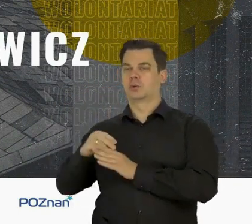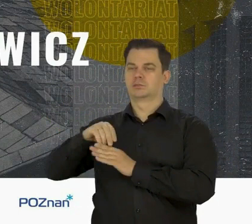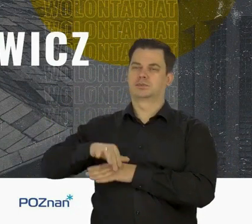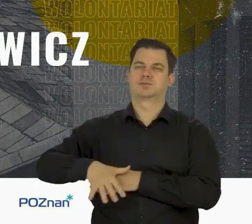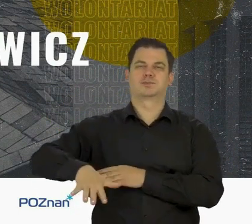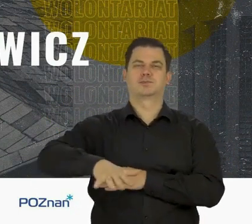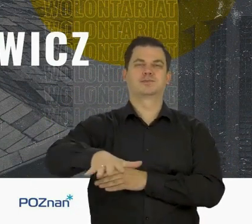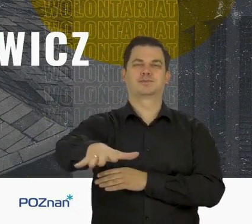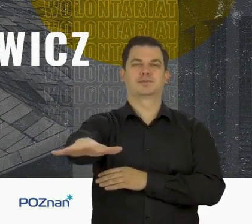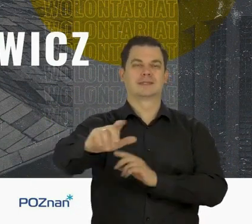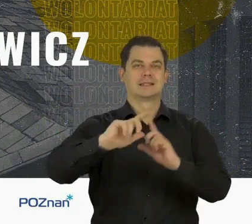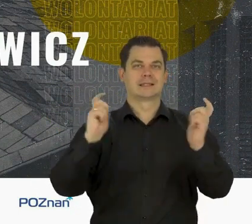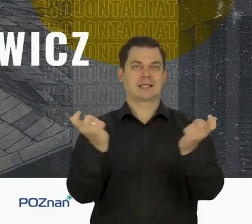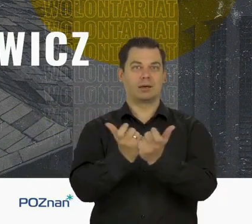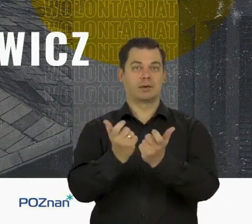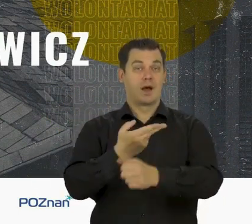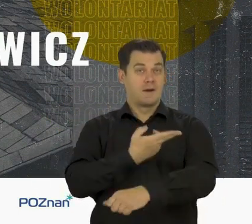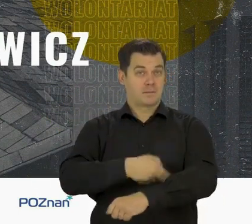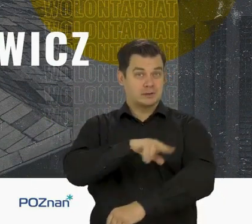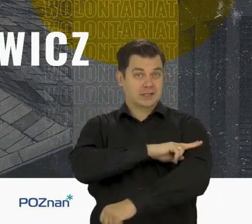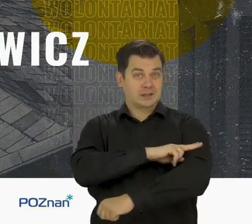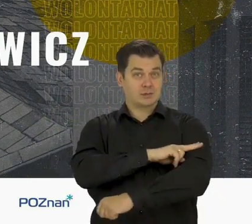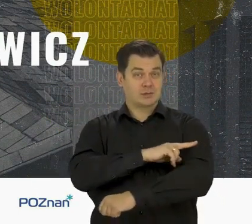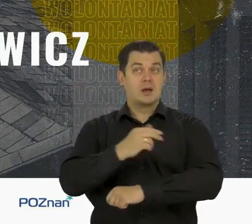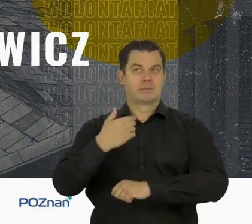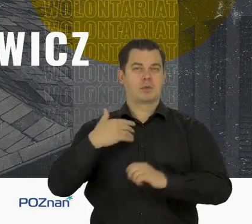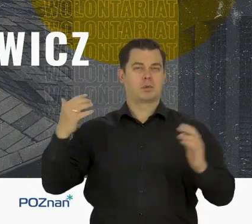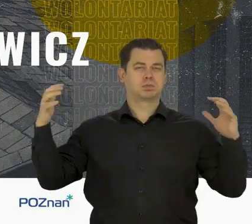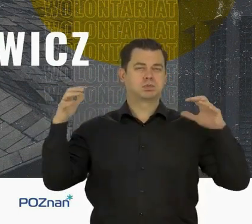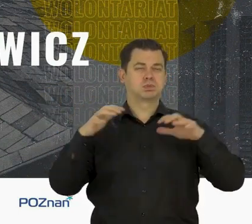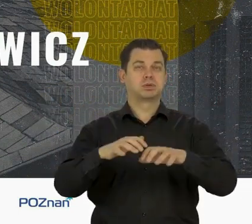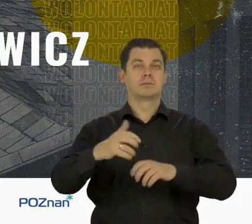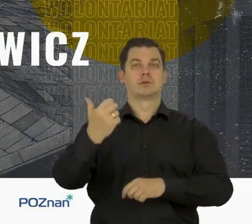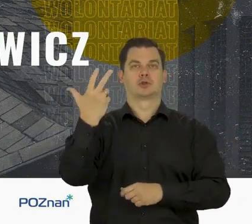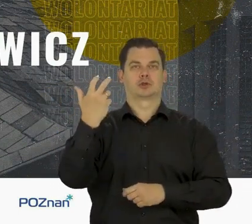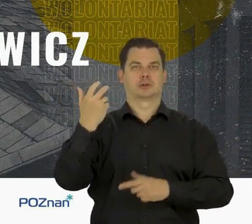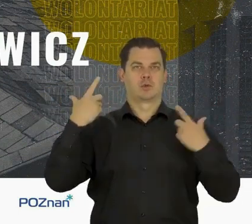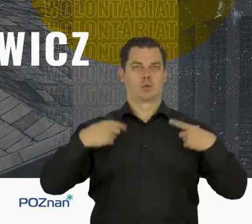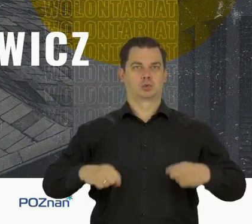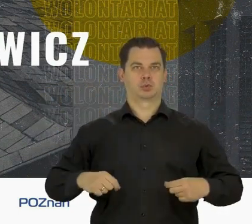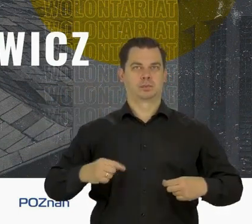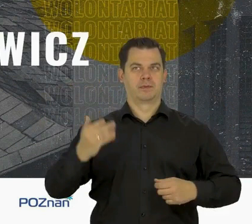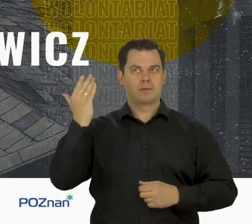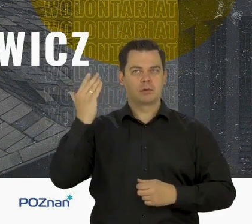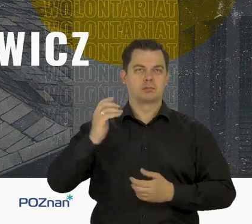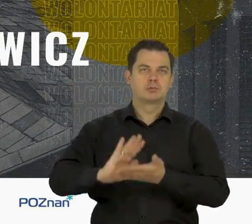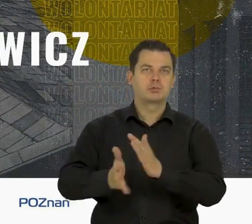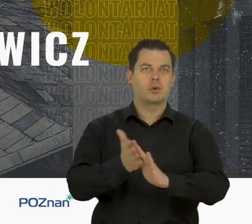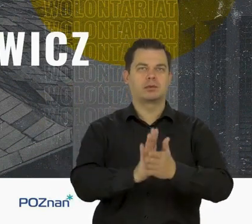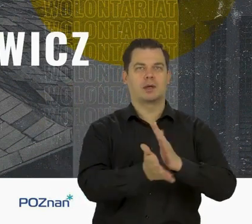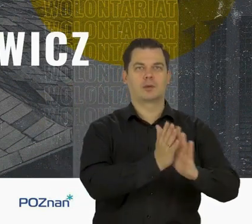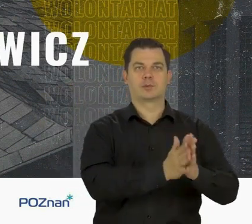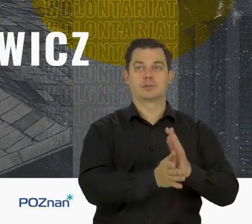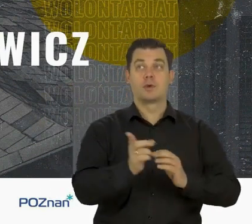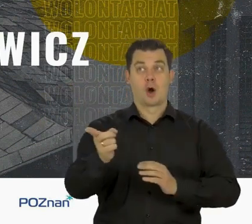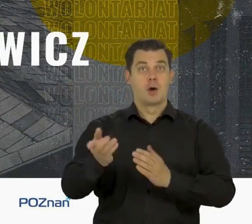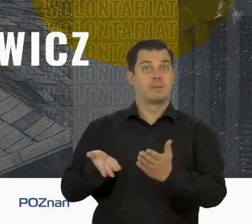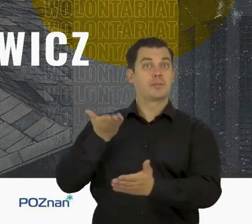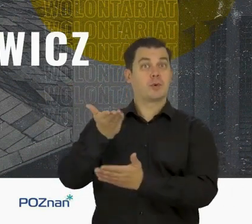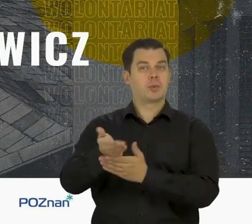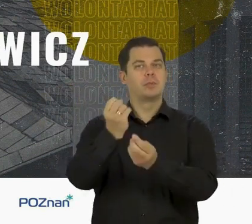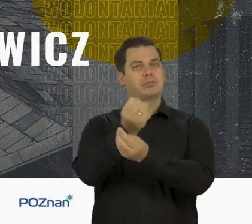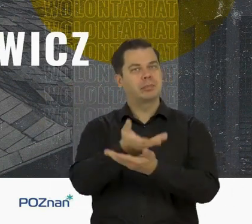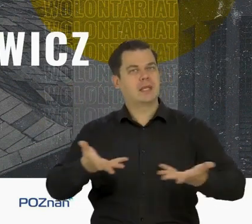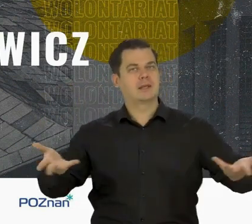ujścia, w której w Poznaniu zgromadziło się blisko 300 wolontariuszy. Jest